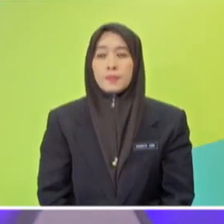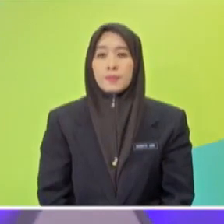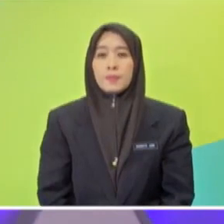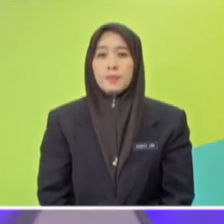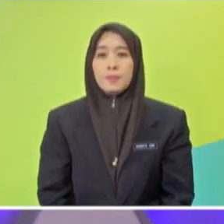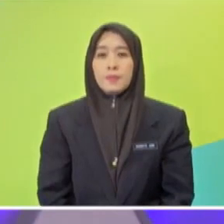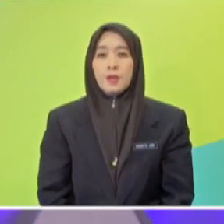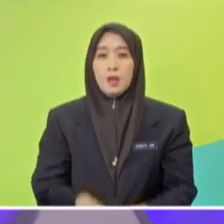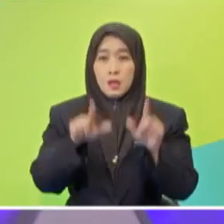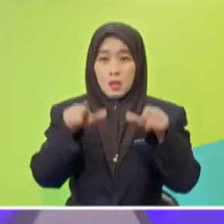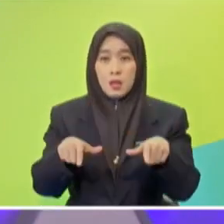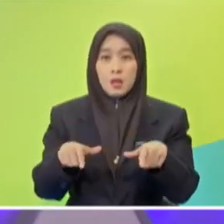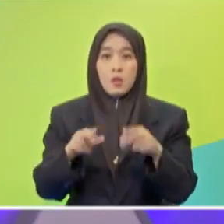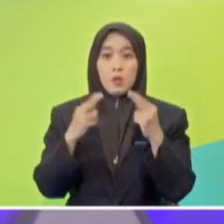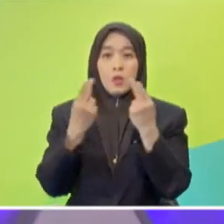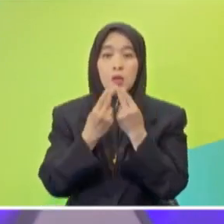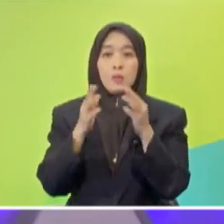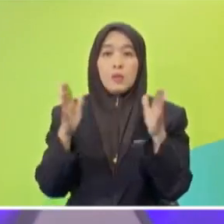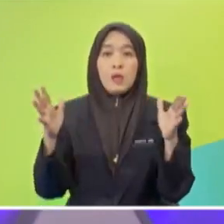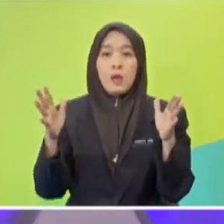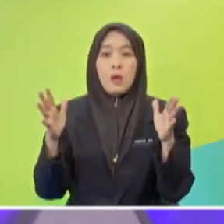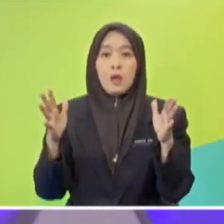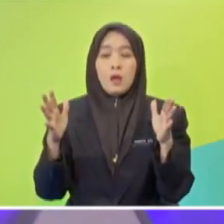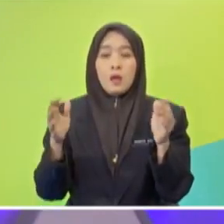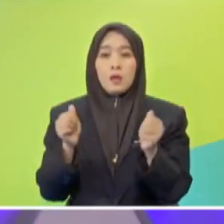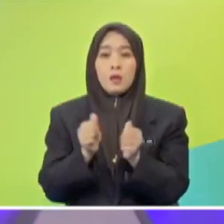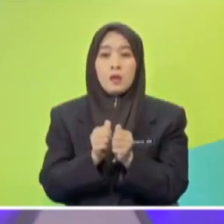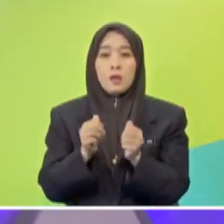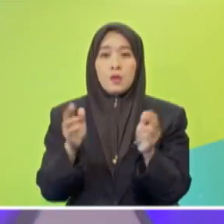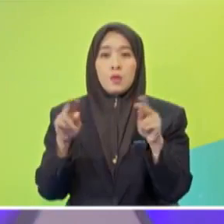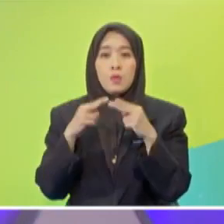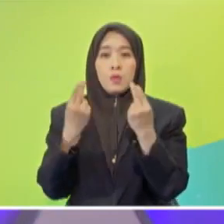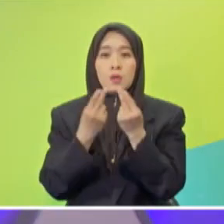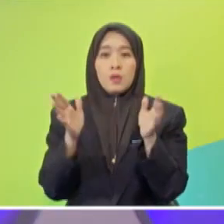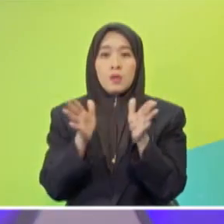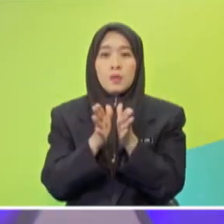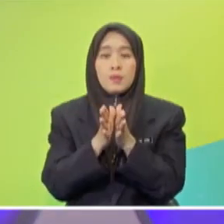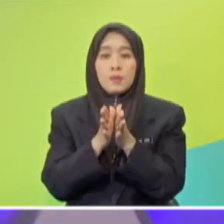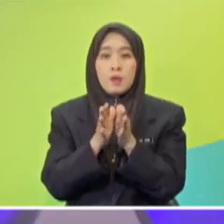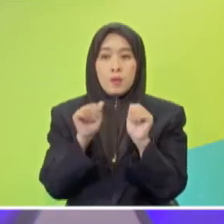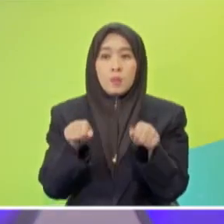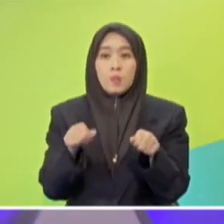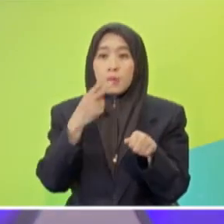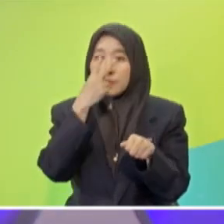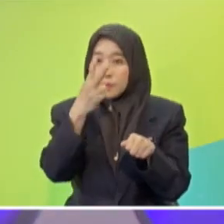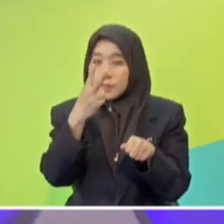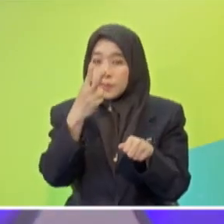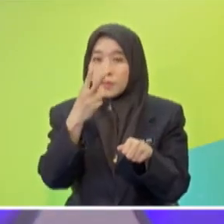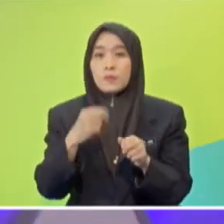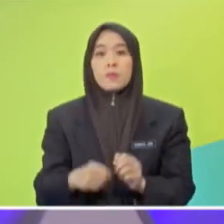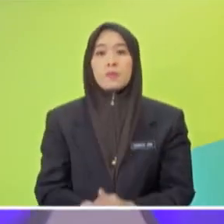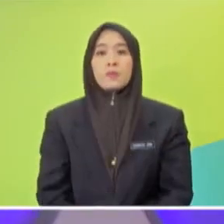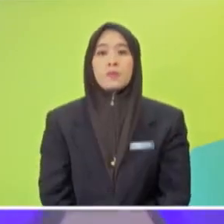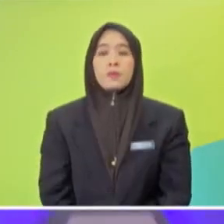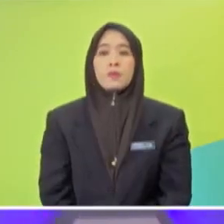itu besarlah dia enggak bawa nih kita ini ini yang kecil lah baik nampak dalam bentuk ke sisi macam ini